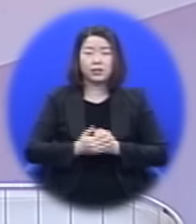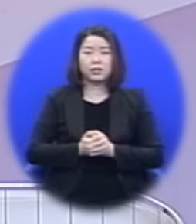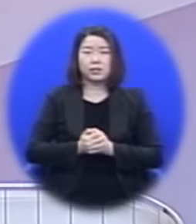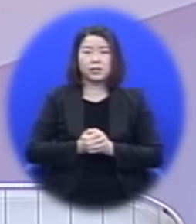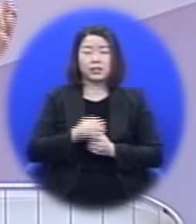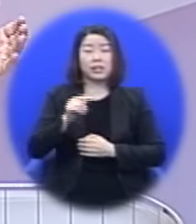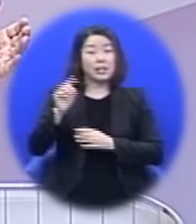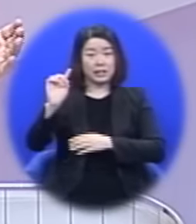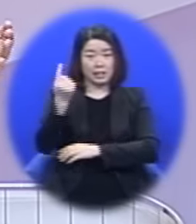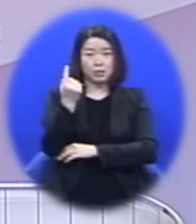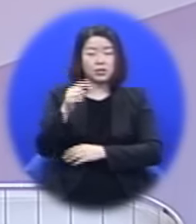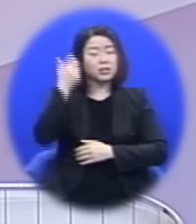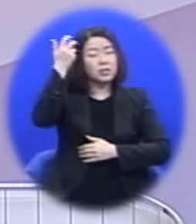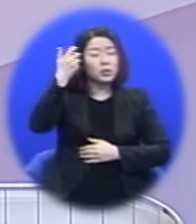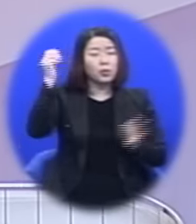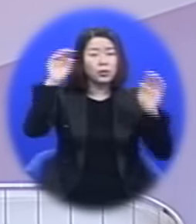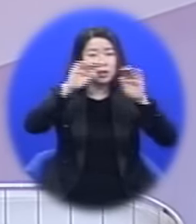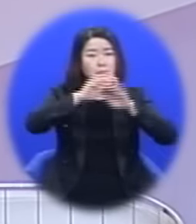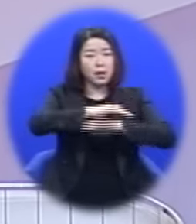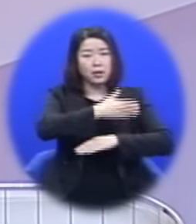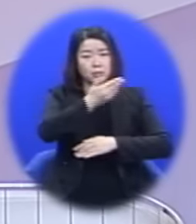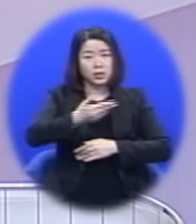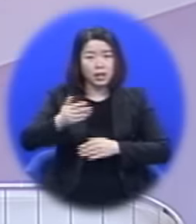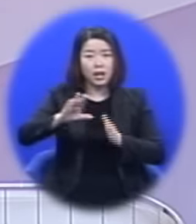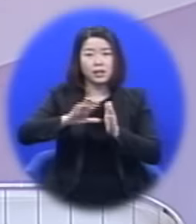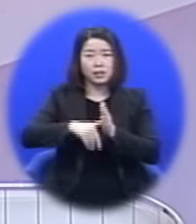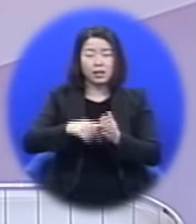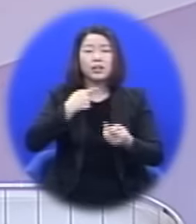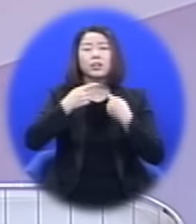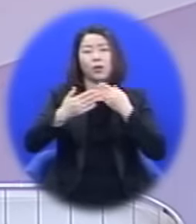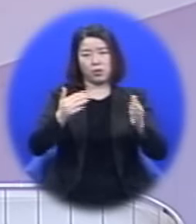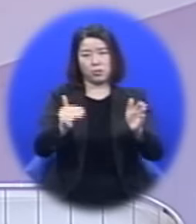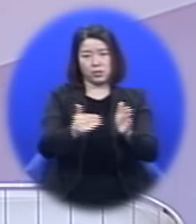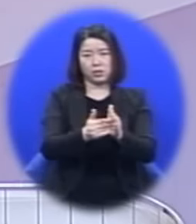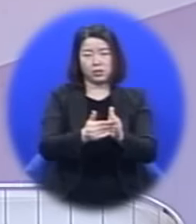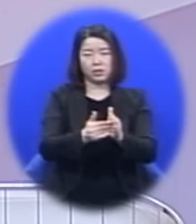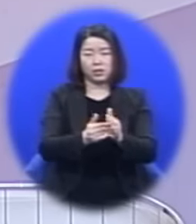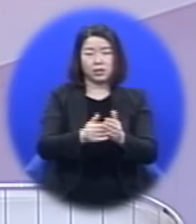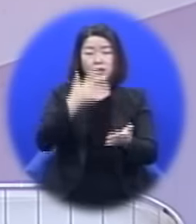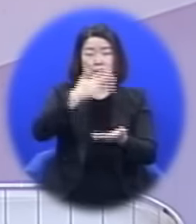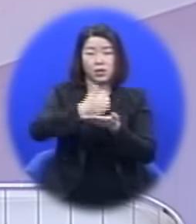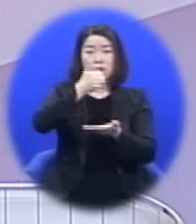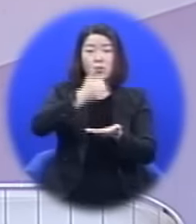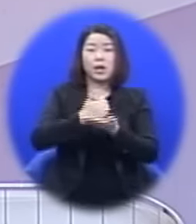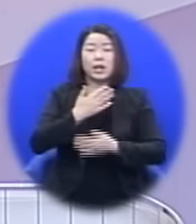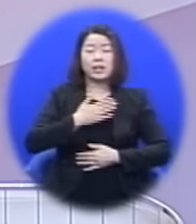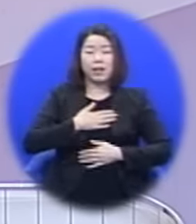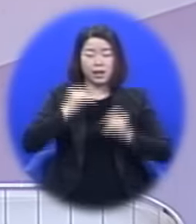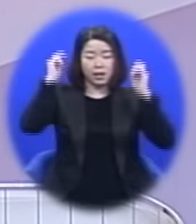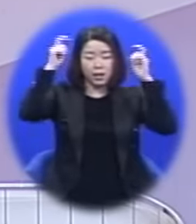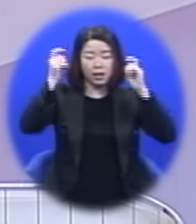그는 영혼의 밤을 지나면서 그는 경험했어요. 여호와가 나의 목자시구나.